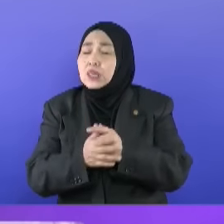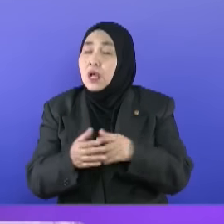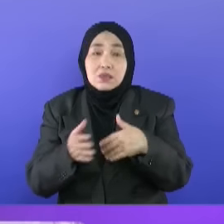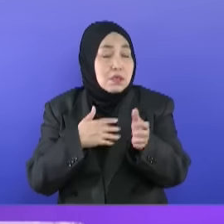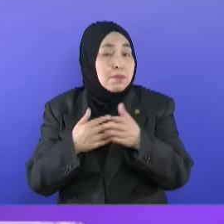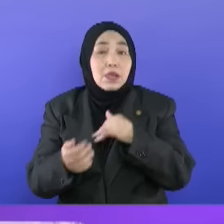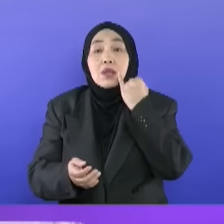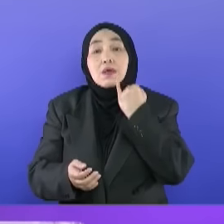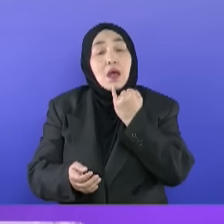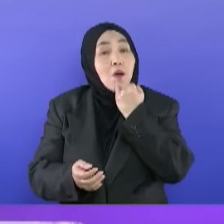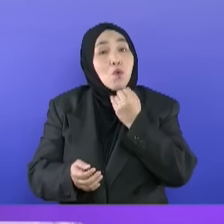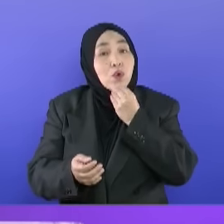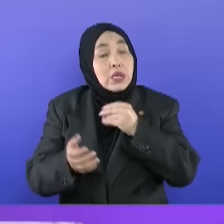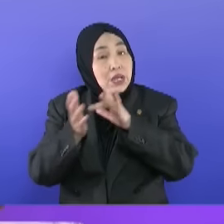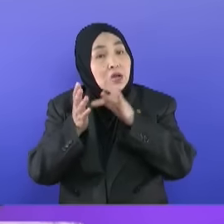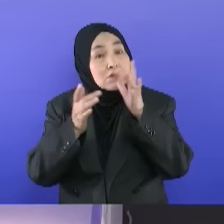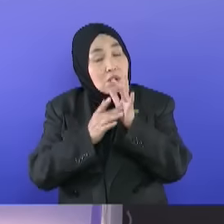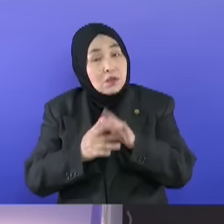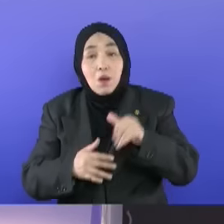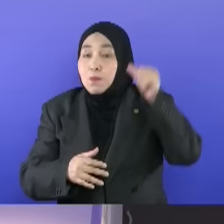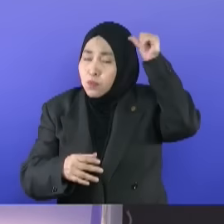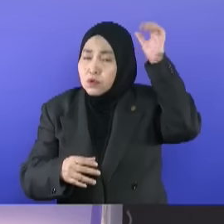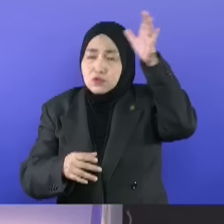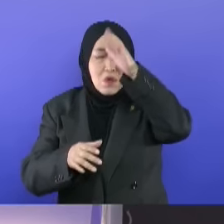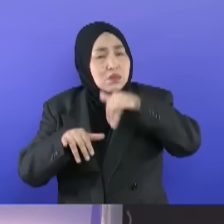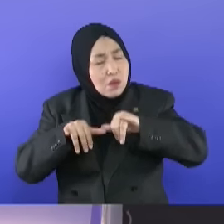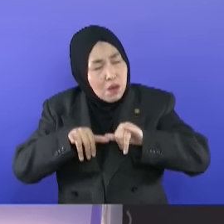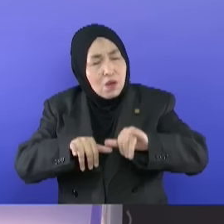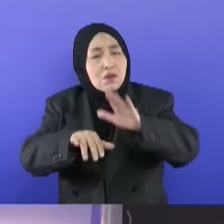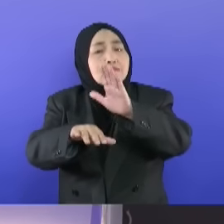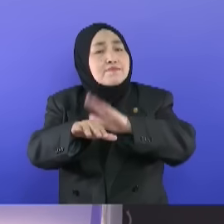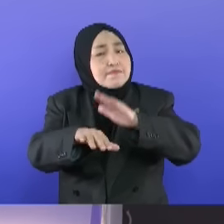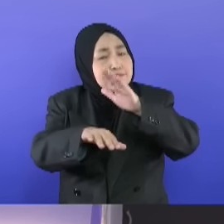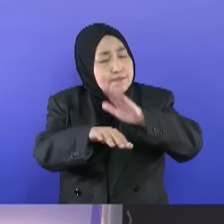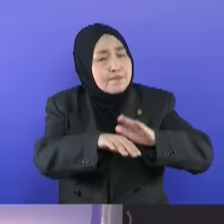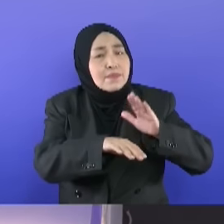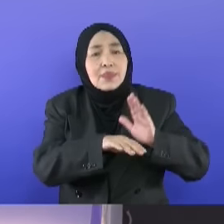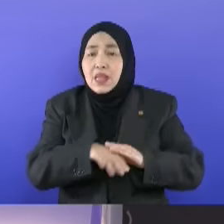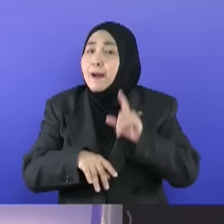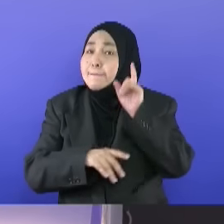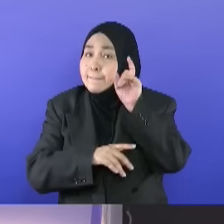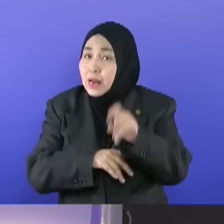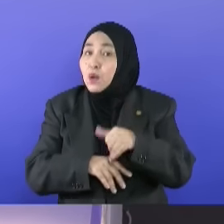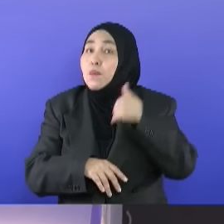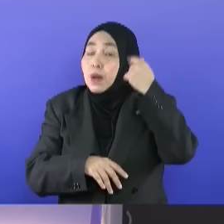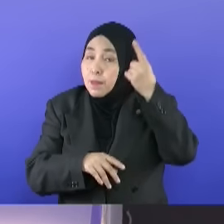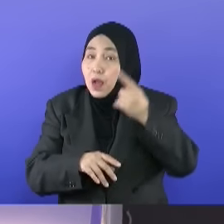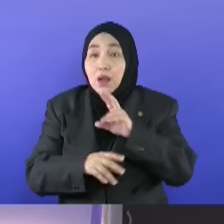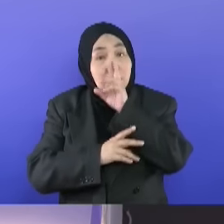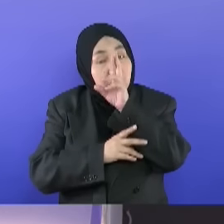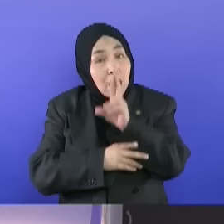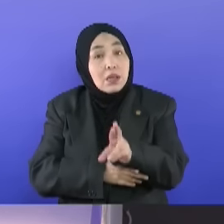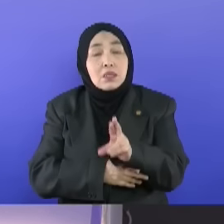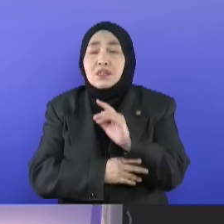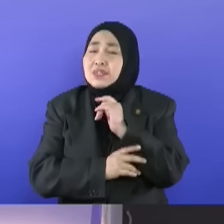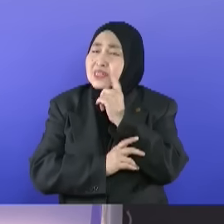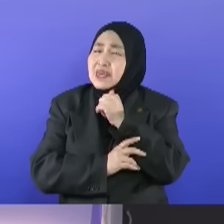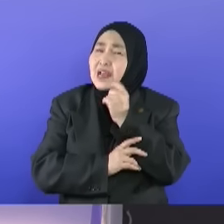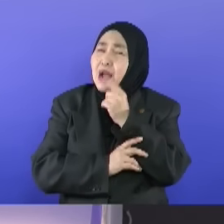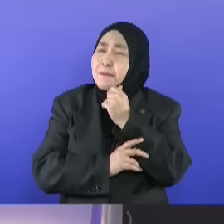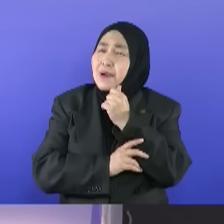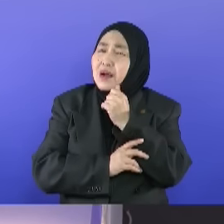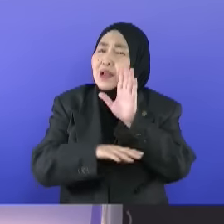Yahudi, orang Nasrani kepada orang-orang musyrik ustaz ya. Terus menyeru tetapi dalam masa yang sama perlu memahami tentang realiti siapakah